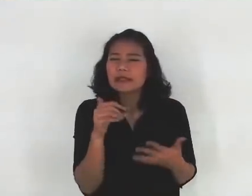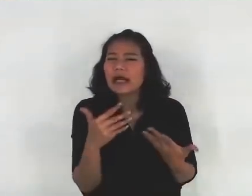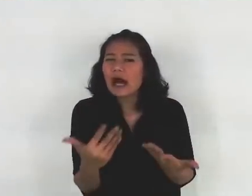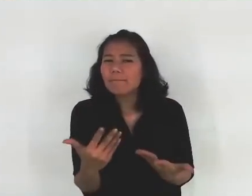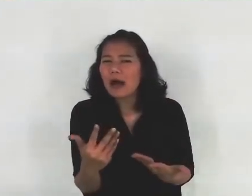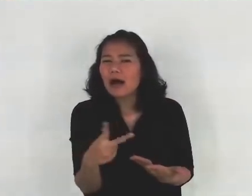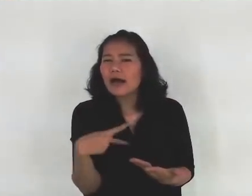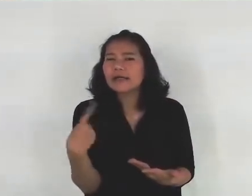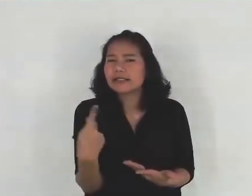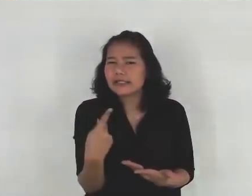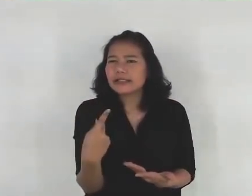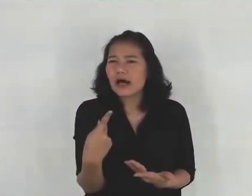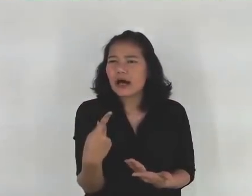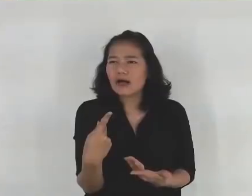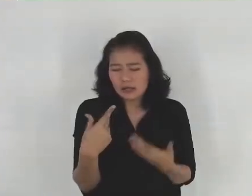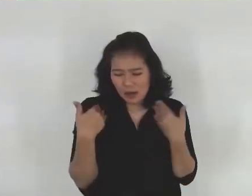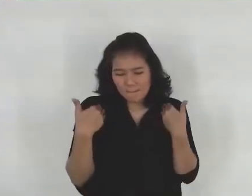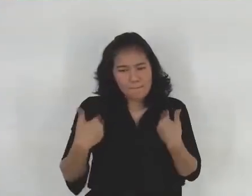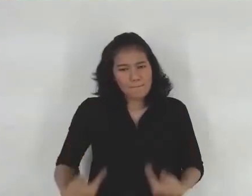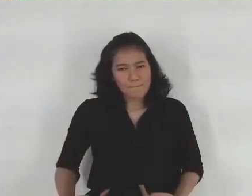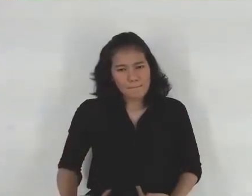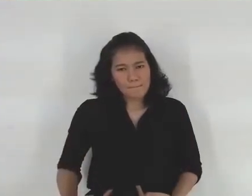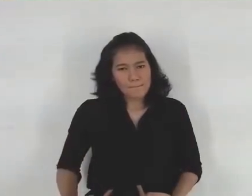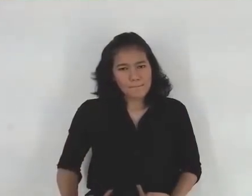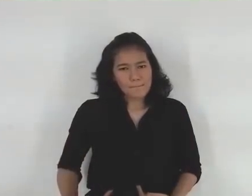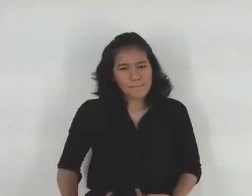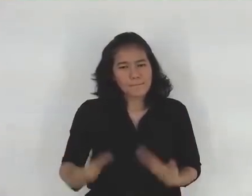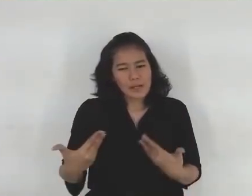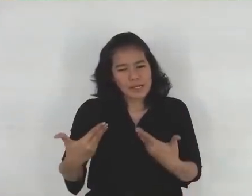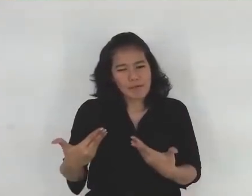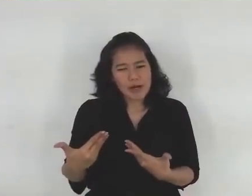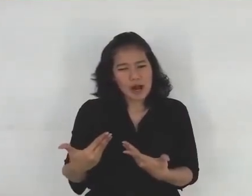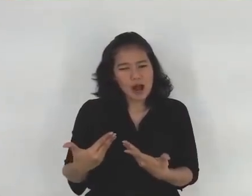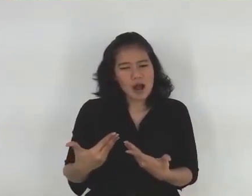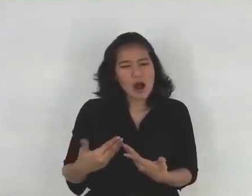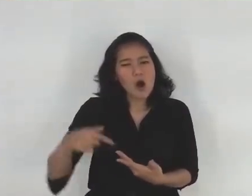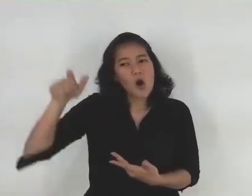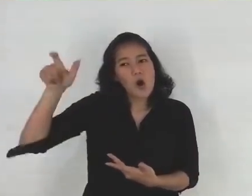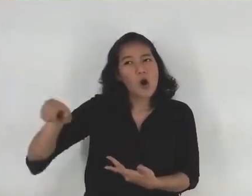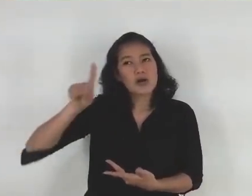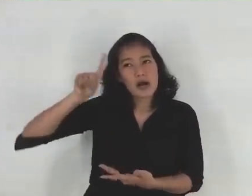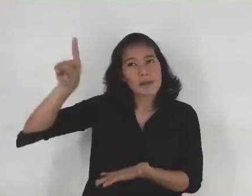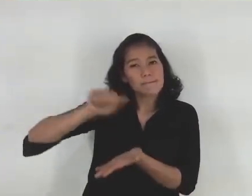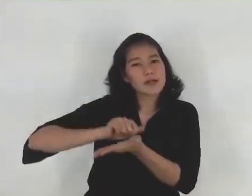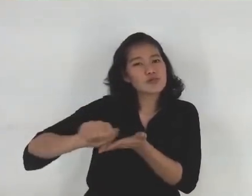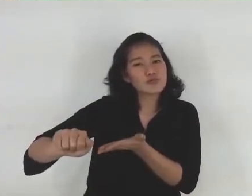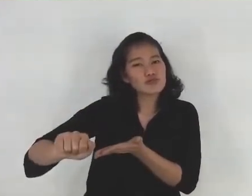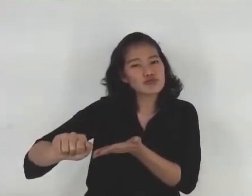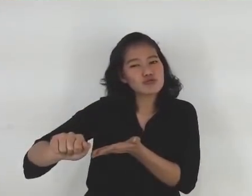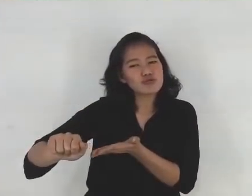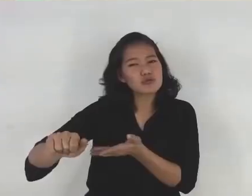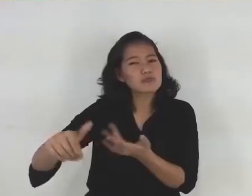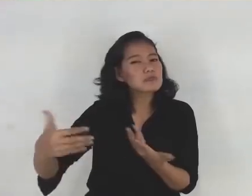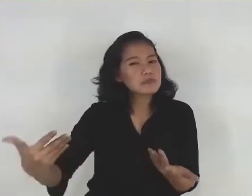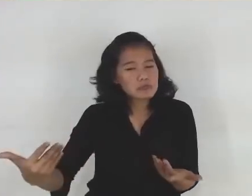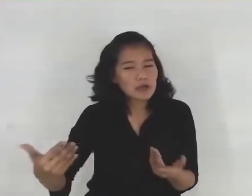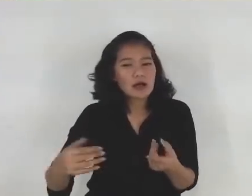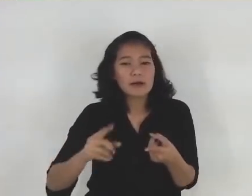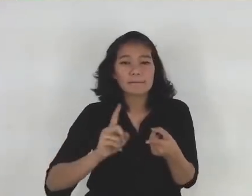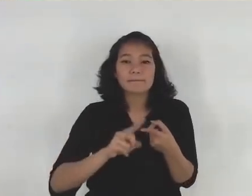kita harus Hai Sang penebus dalam kehidupan kita sehari-hari yang